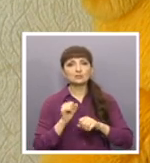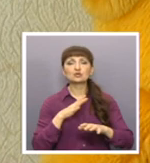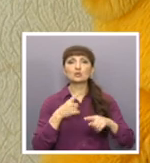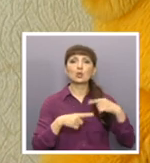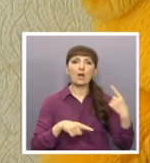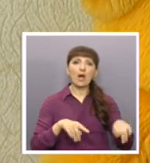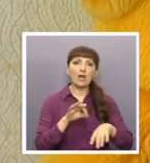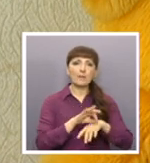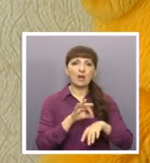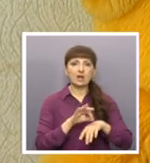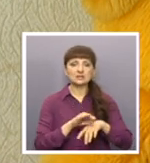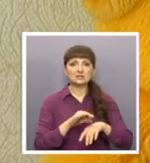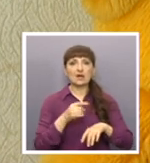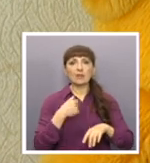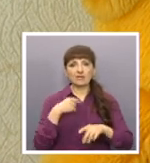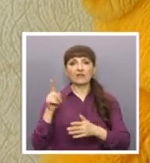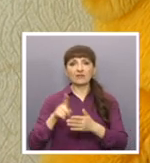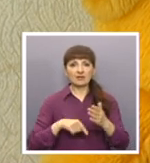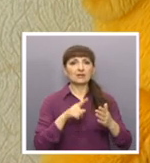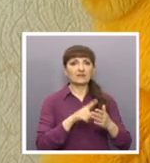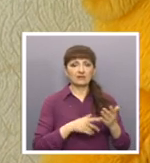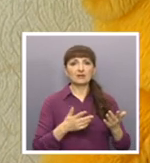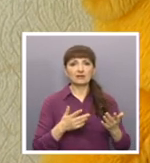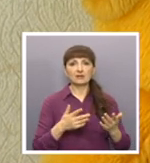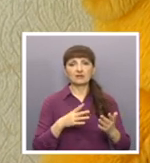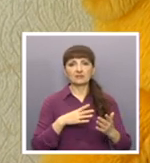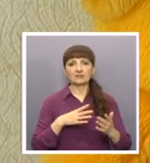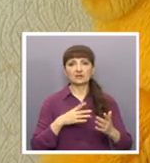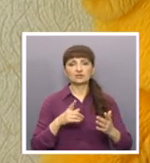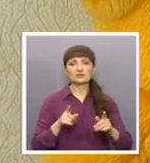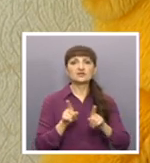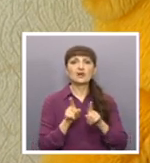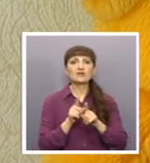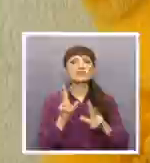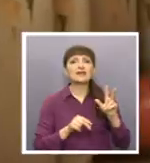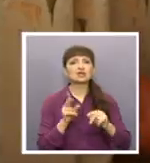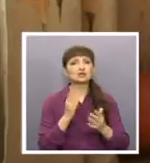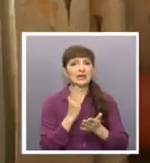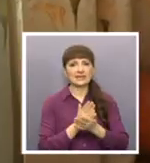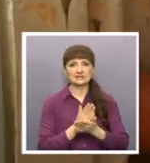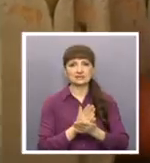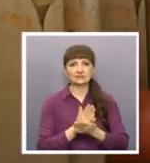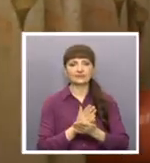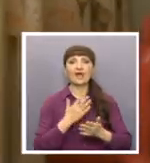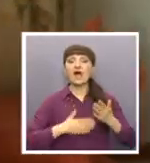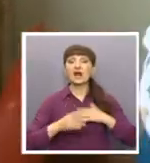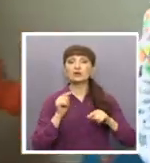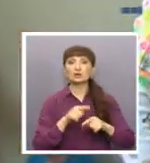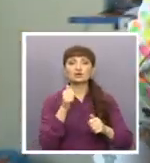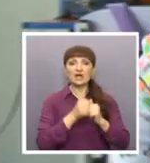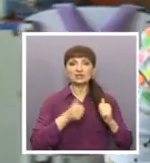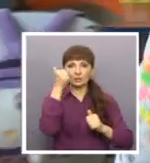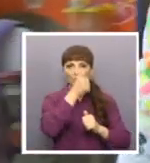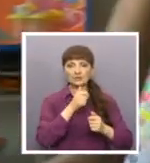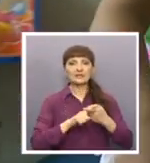муковисцидоз. Как бы мы это верили, как будто это такое было, это вот, что все равно какая-то надежда была. Радует то, что с каждым